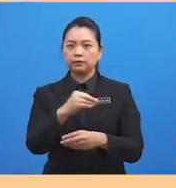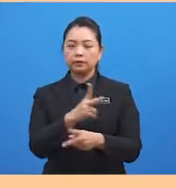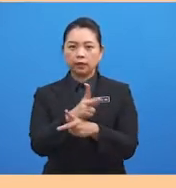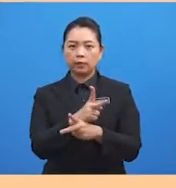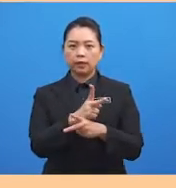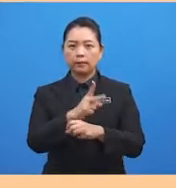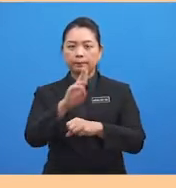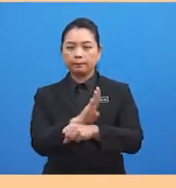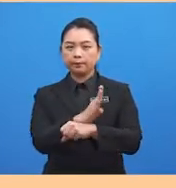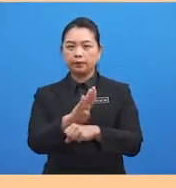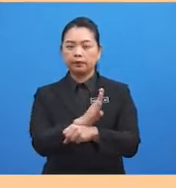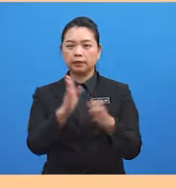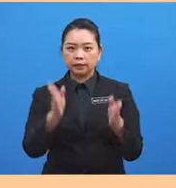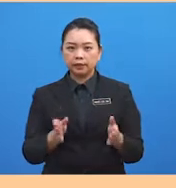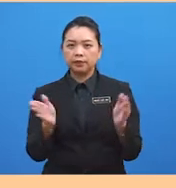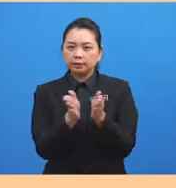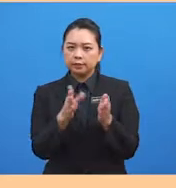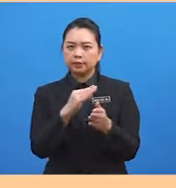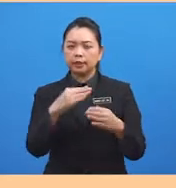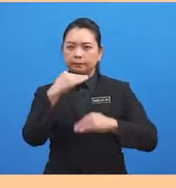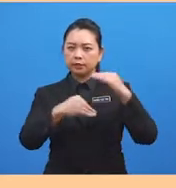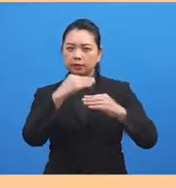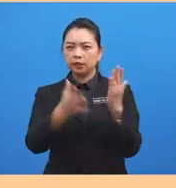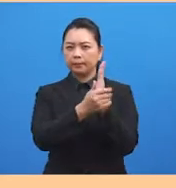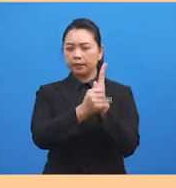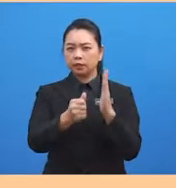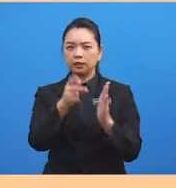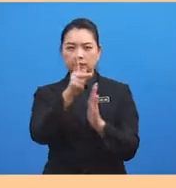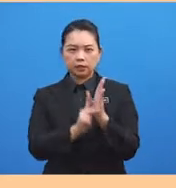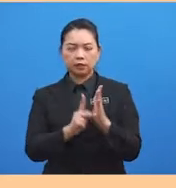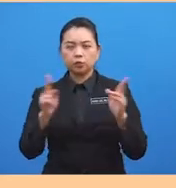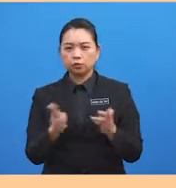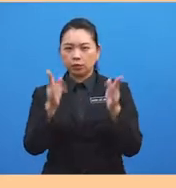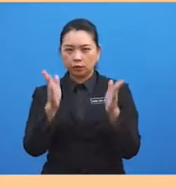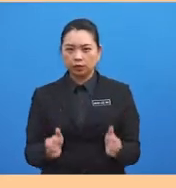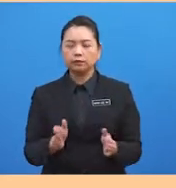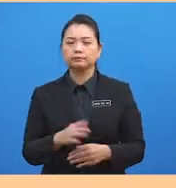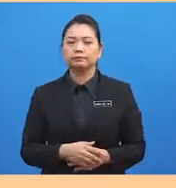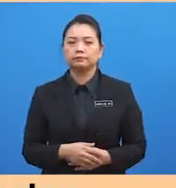peniaga kecil dan membina kemahiran keusahawanan.